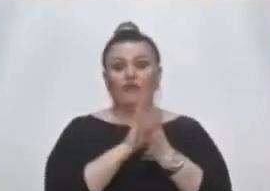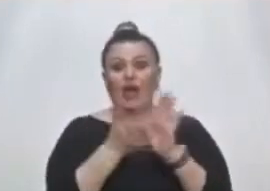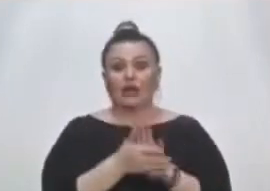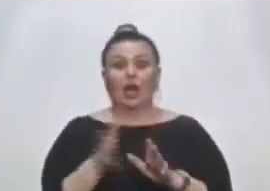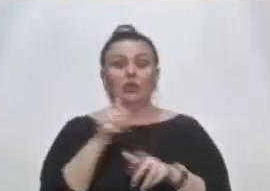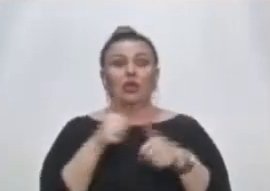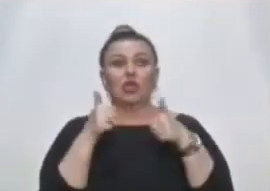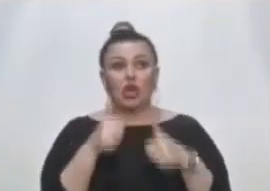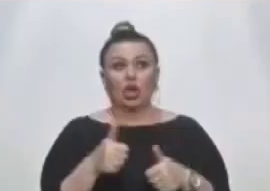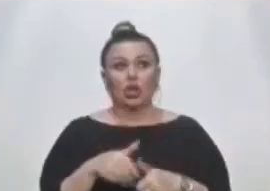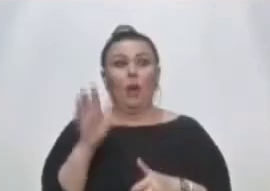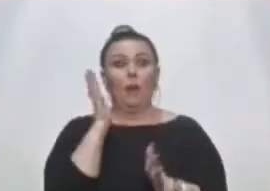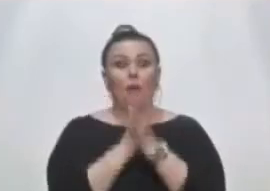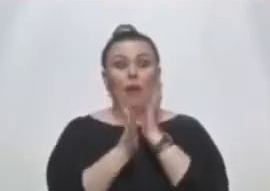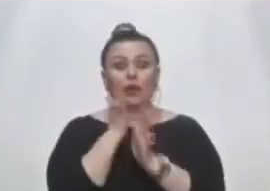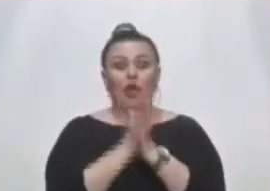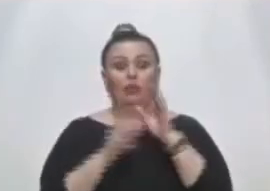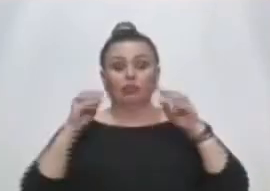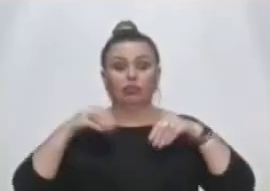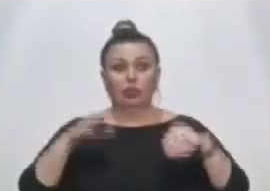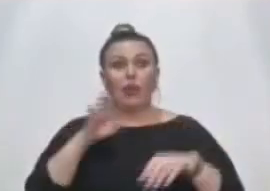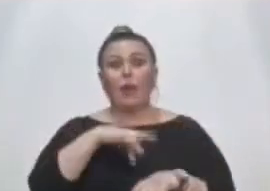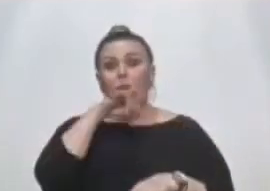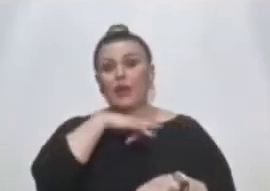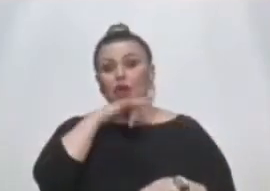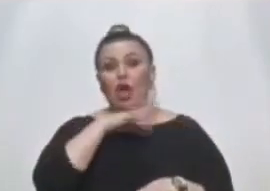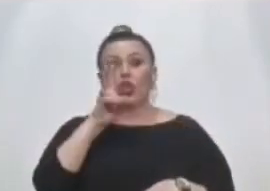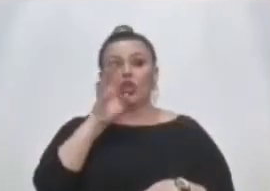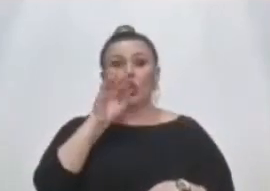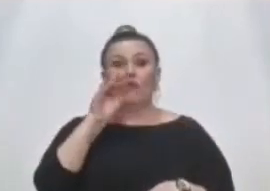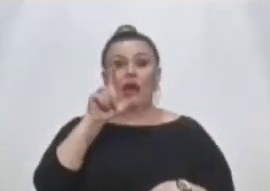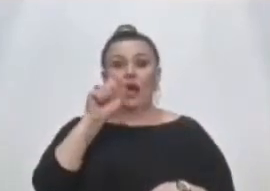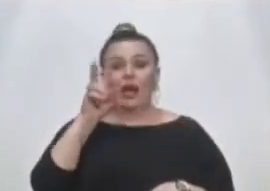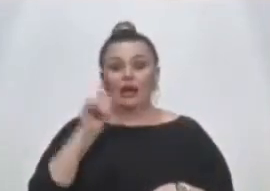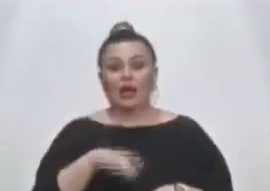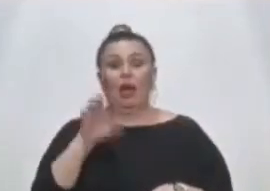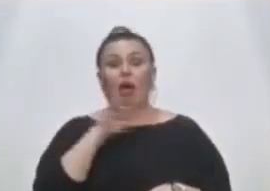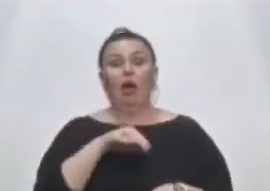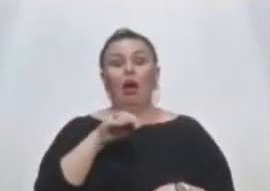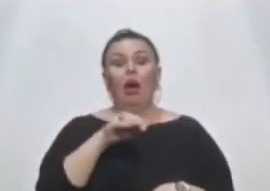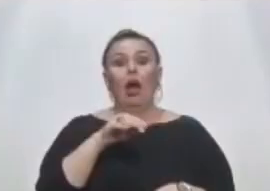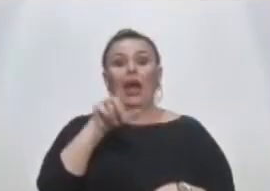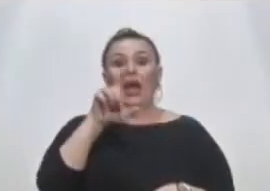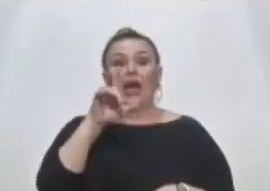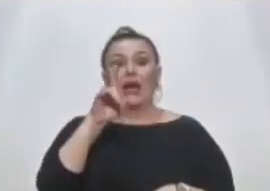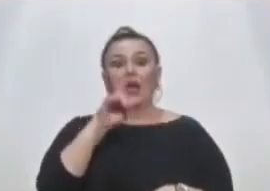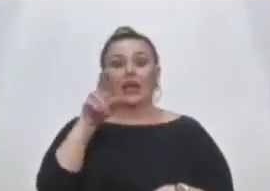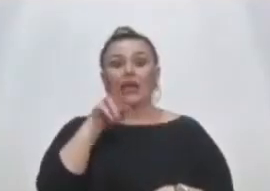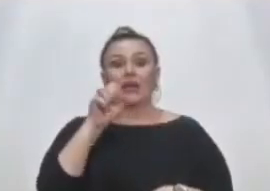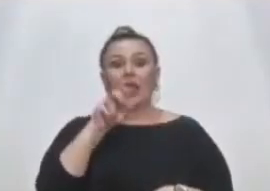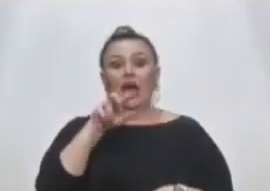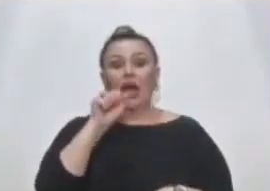qalmış sahələrdə yeni meşə massivlərinin salınması, Pirşağı, Novxanı, Xırdalan dairəvi avtomobil yolunun çəkildiyi ərazilərdəki meşə